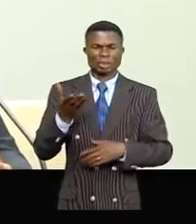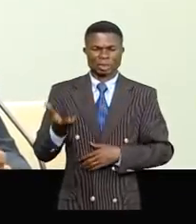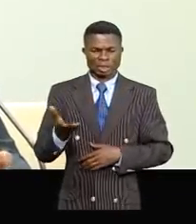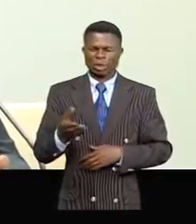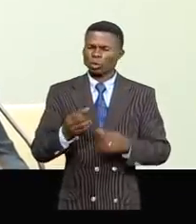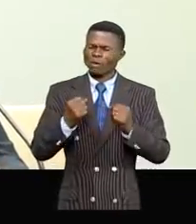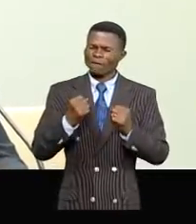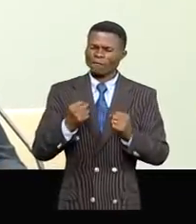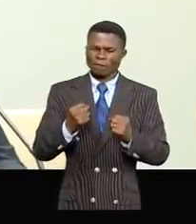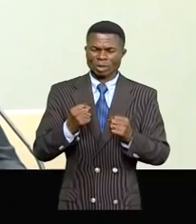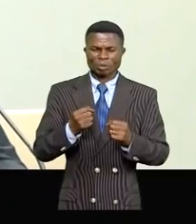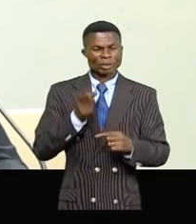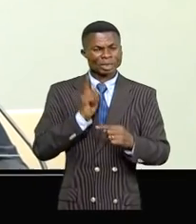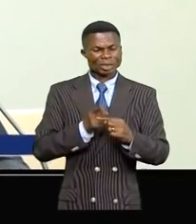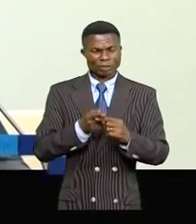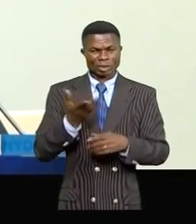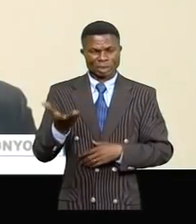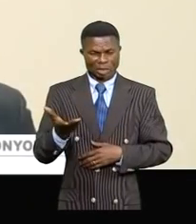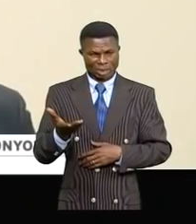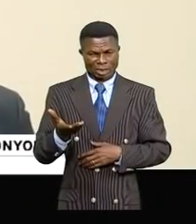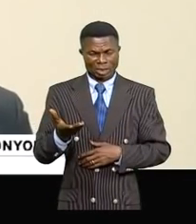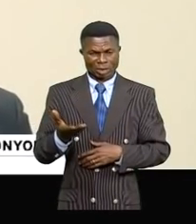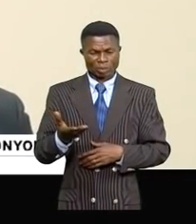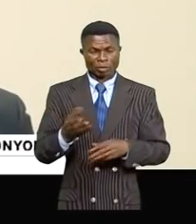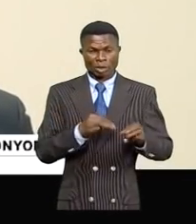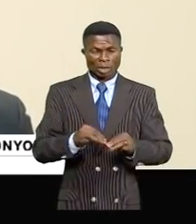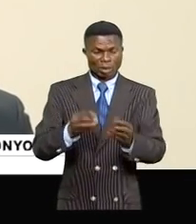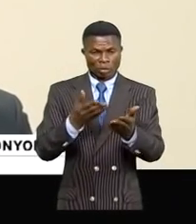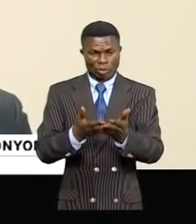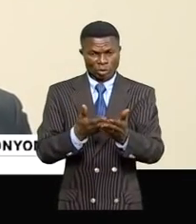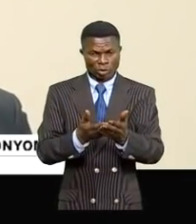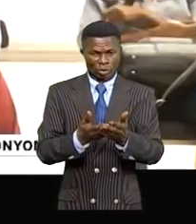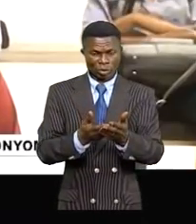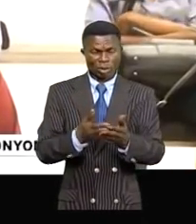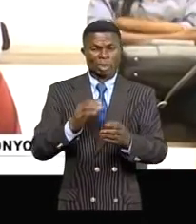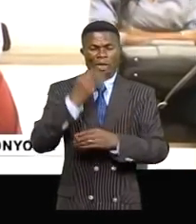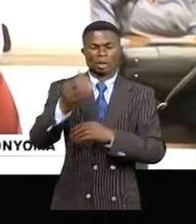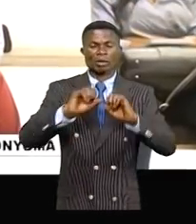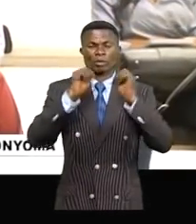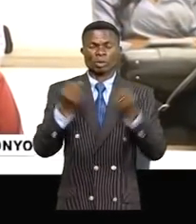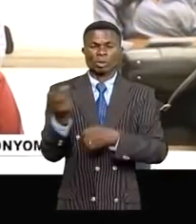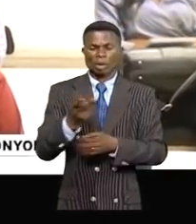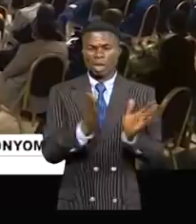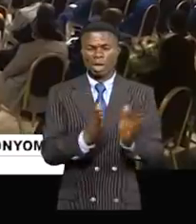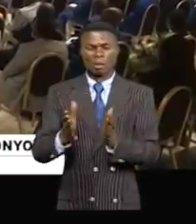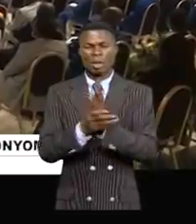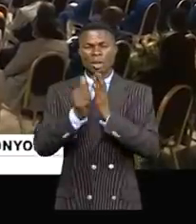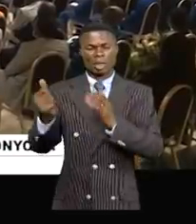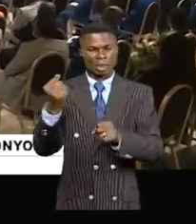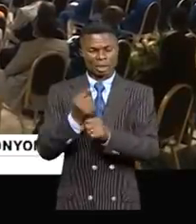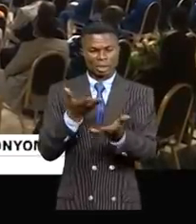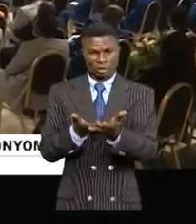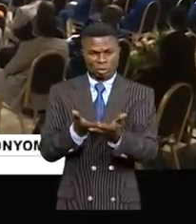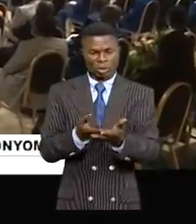dures, difficiles. Ces mécanismes aideront ces sociétés à améliorer la qualité de leur